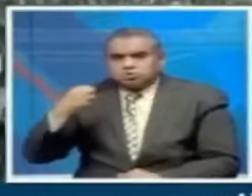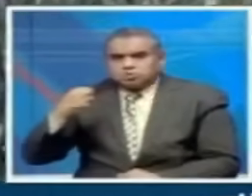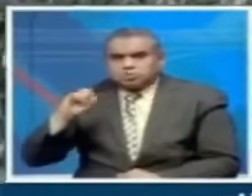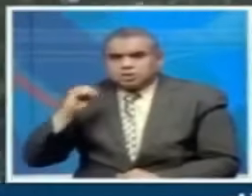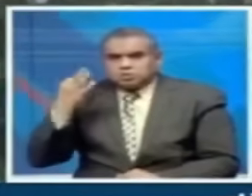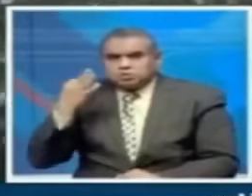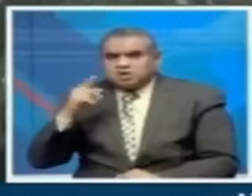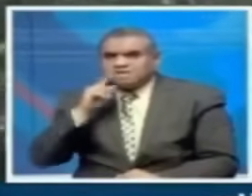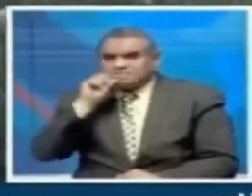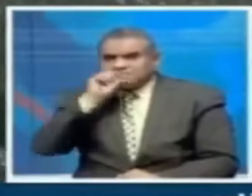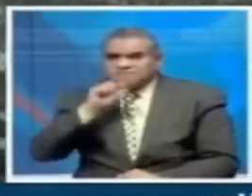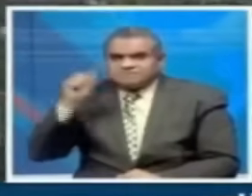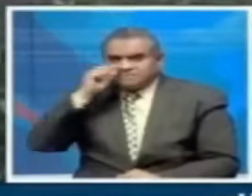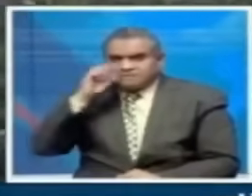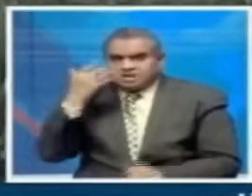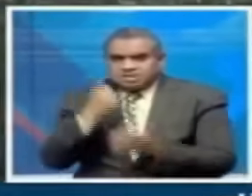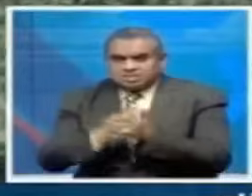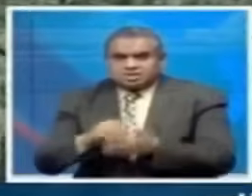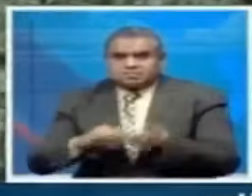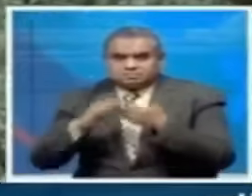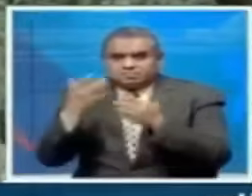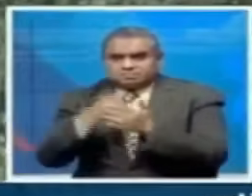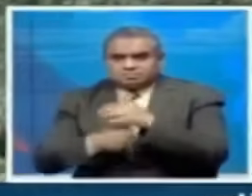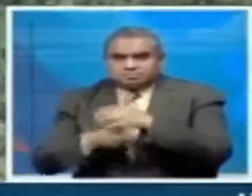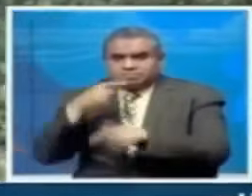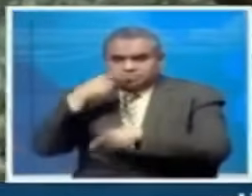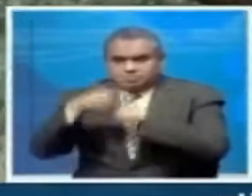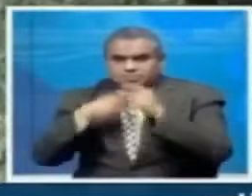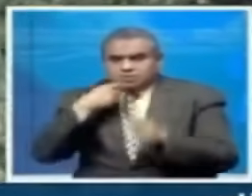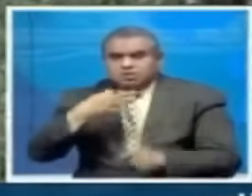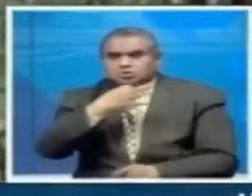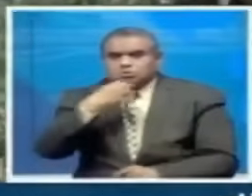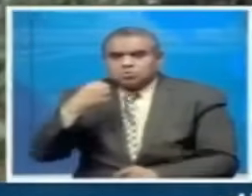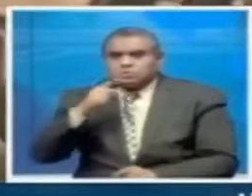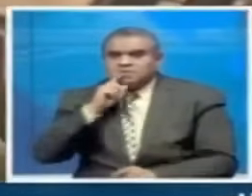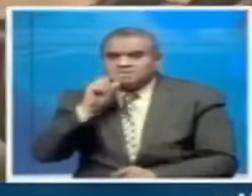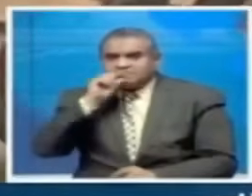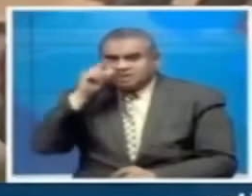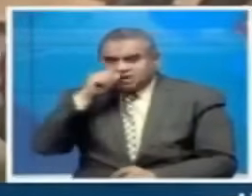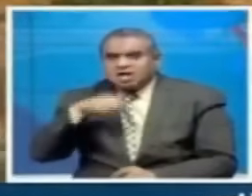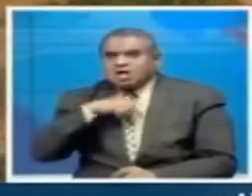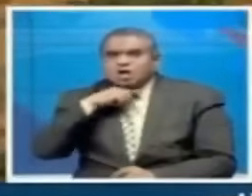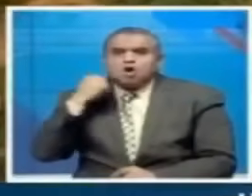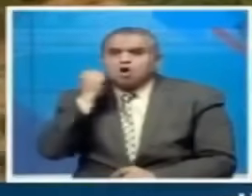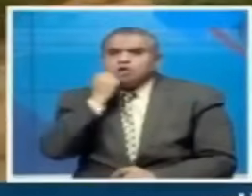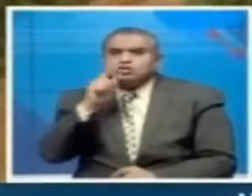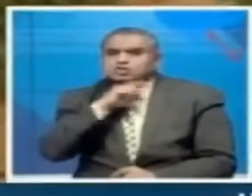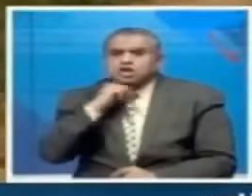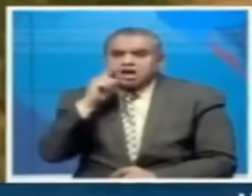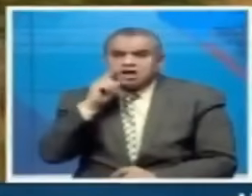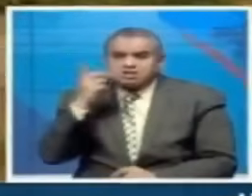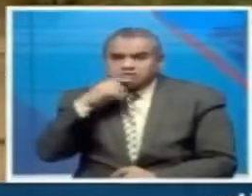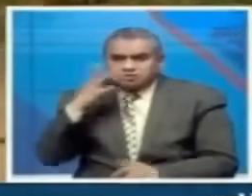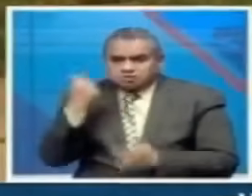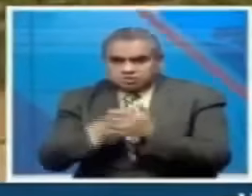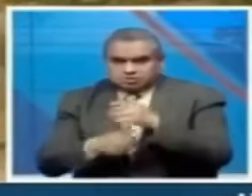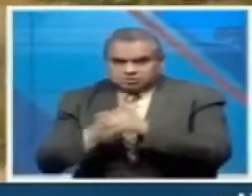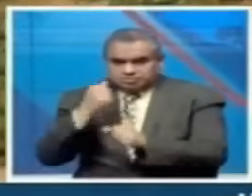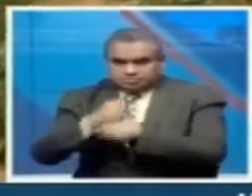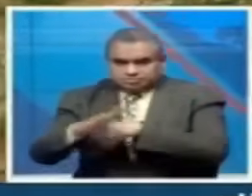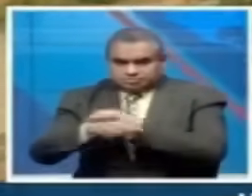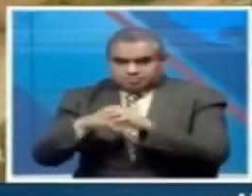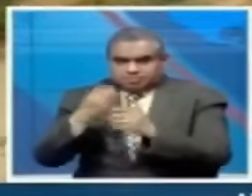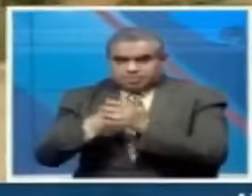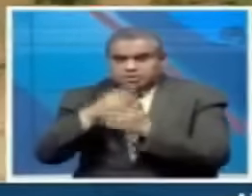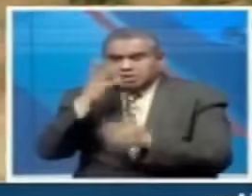313 فدانا، تنقسم إلى 300 فدان لنبات الخشخاش المخدر، وعشرة أفدنة لنبات